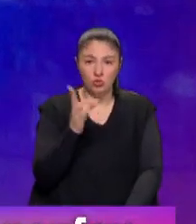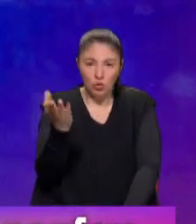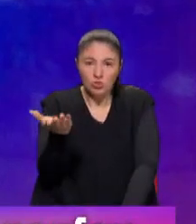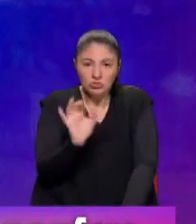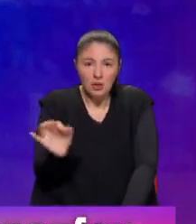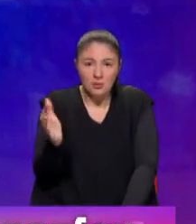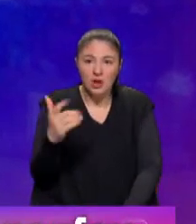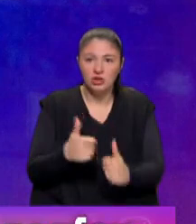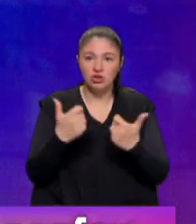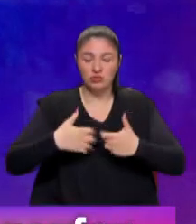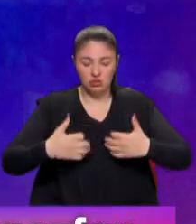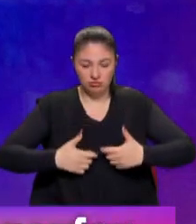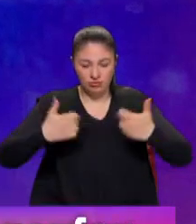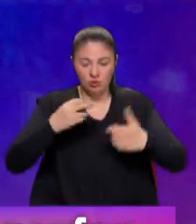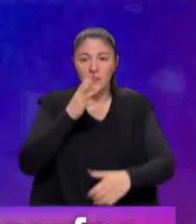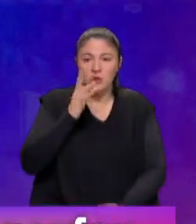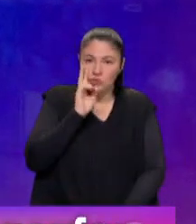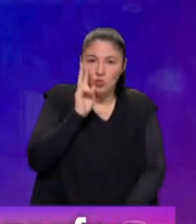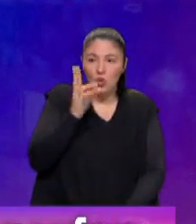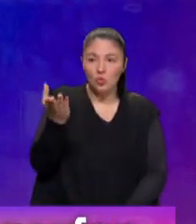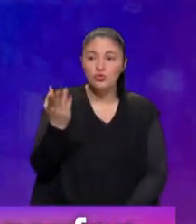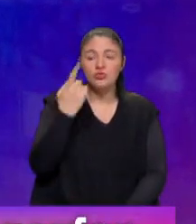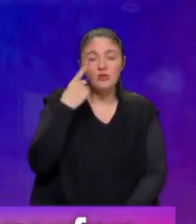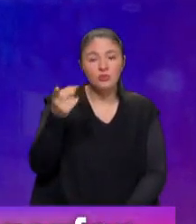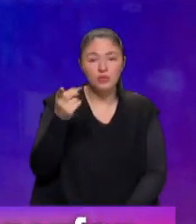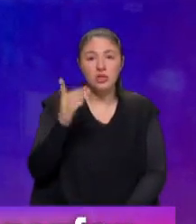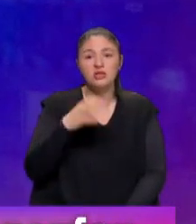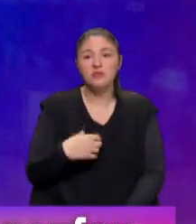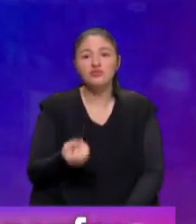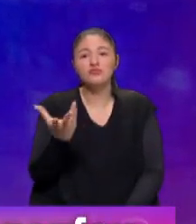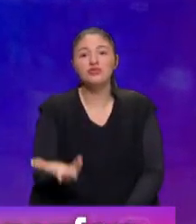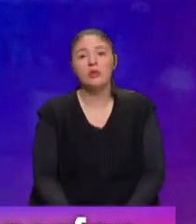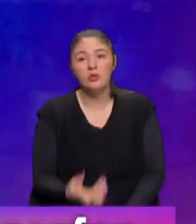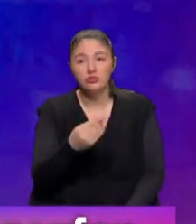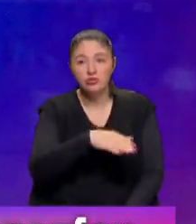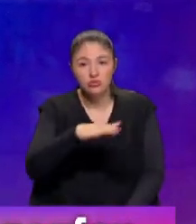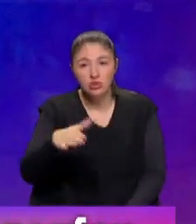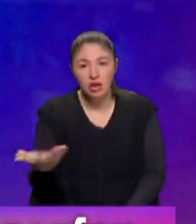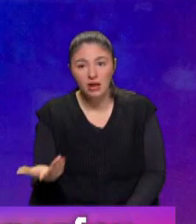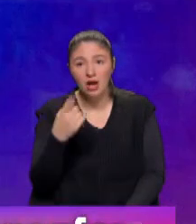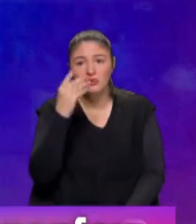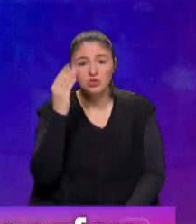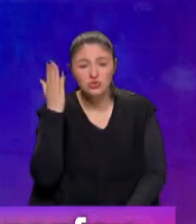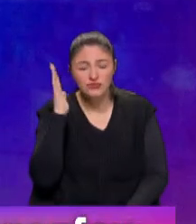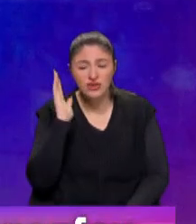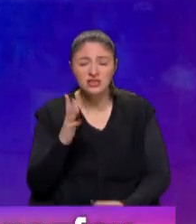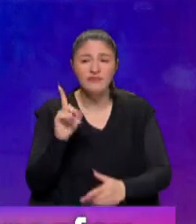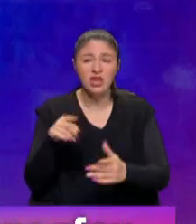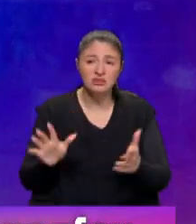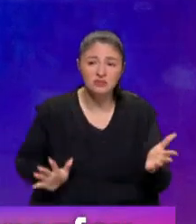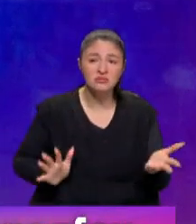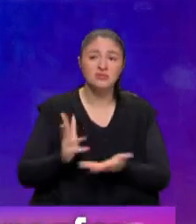görüyoruz. Gelişme sağladığını da biliyoruz, görüyoruz. Devlet buna sahip çıkmayacak mı bu çocuklara? Bir sürü vergi